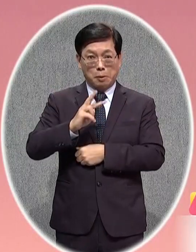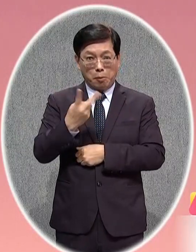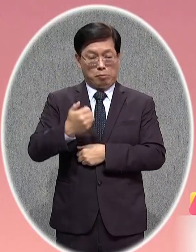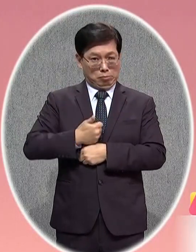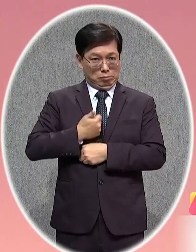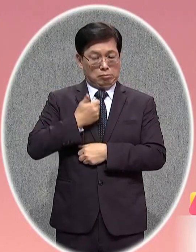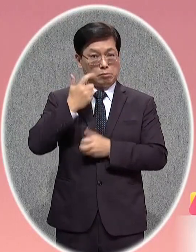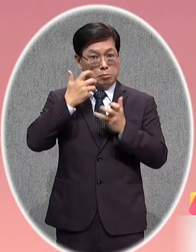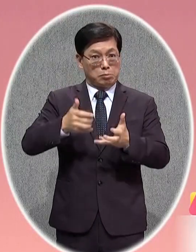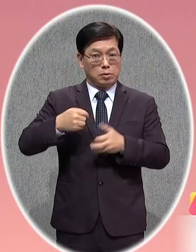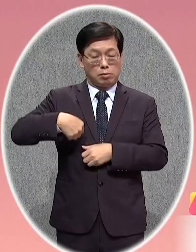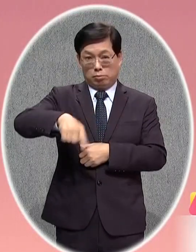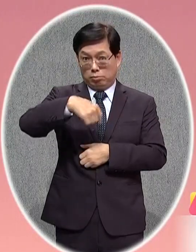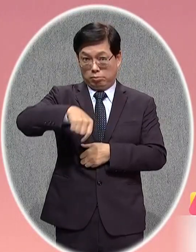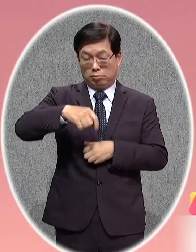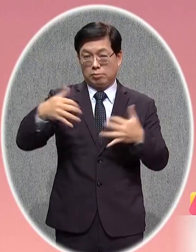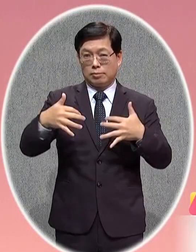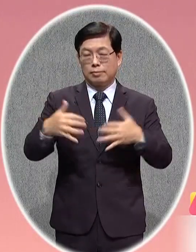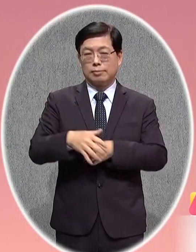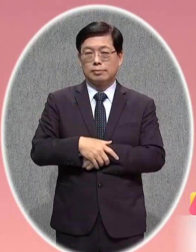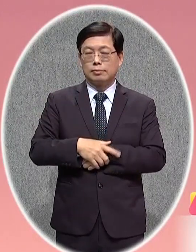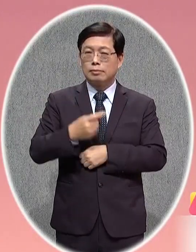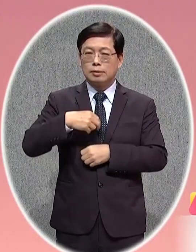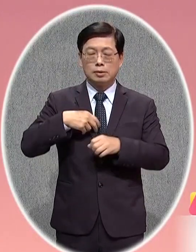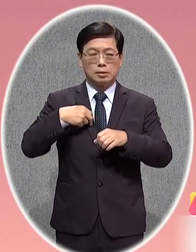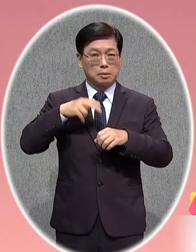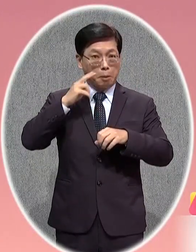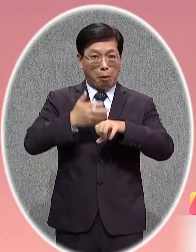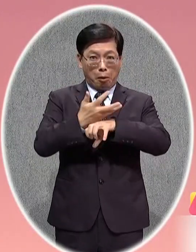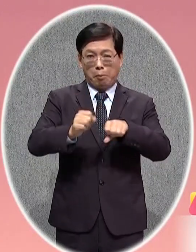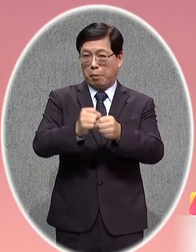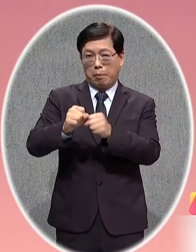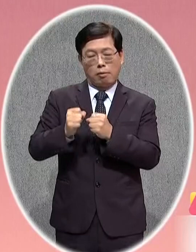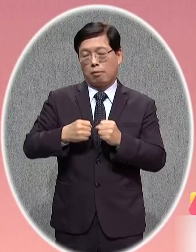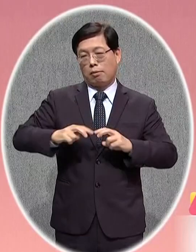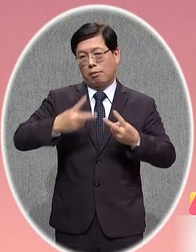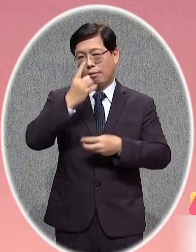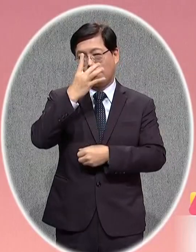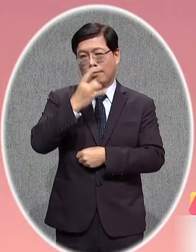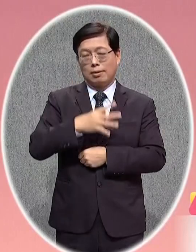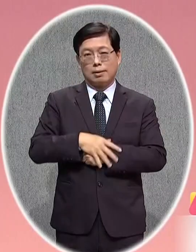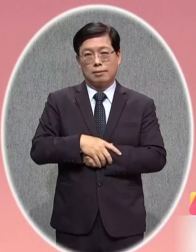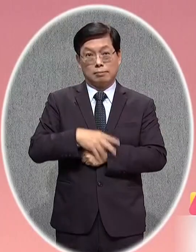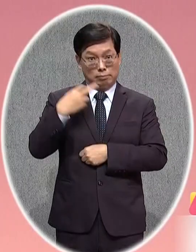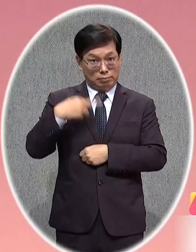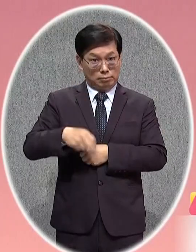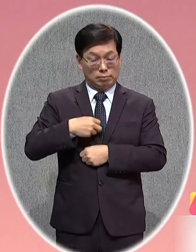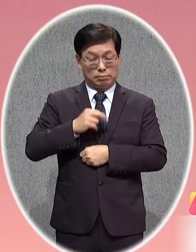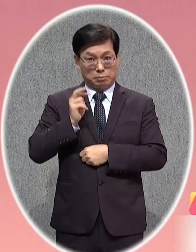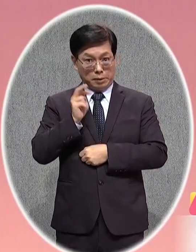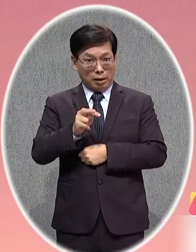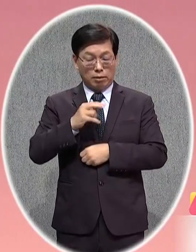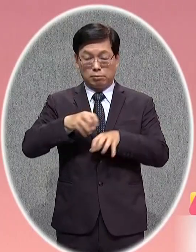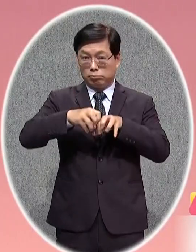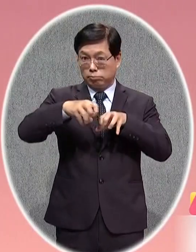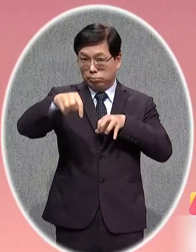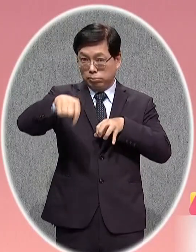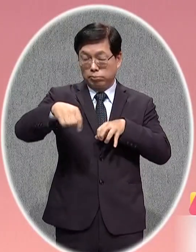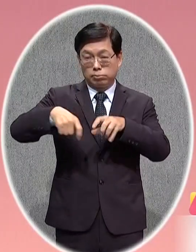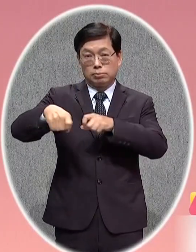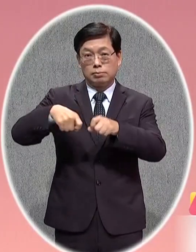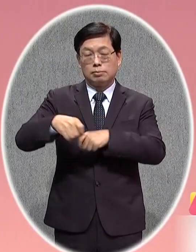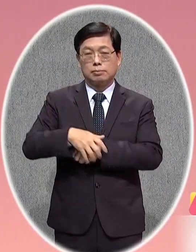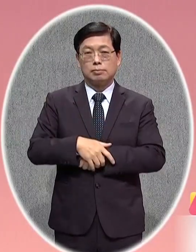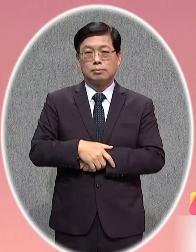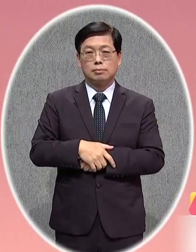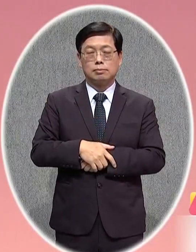正视我们真正的问题，也就是藻礁破坏的问题。而且我们看到在这个外推方案来讲，